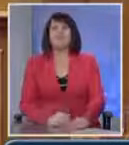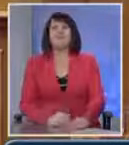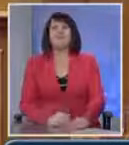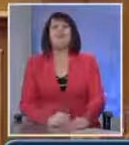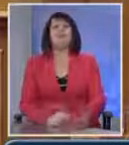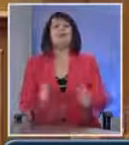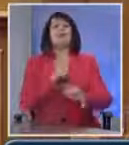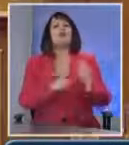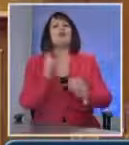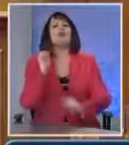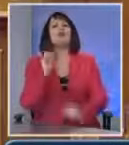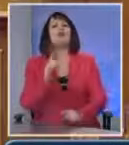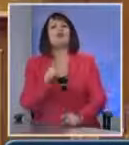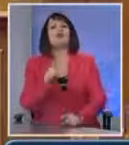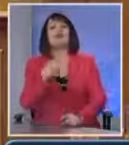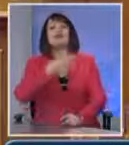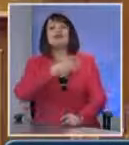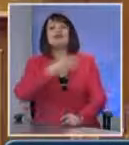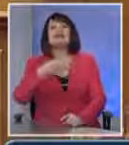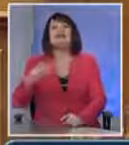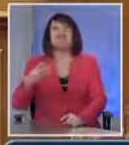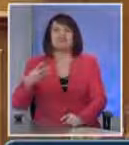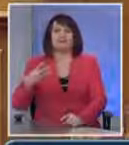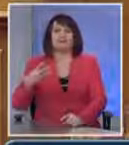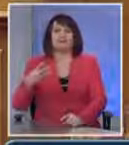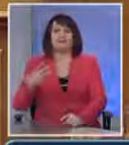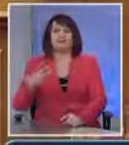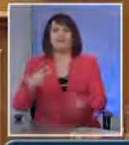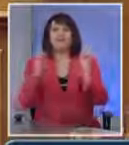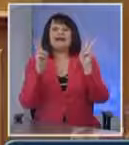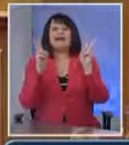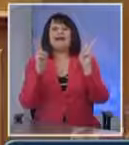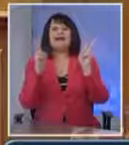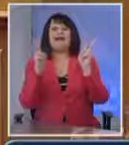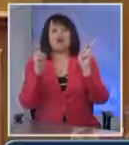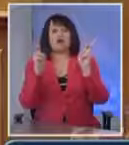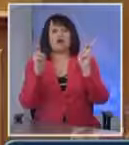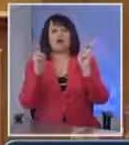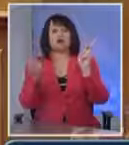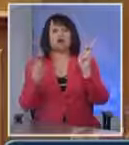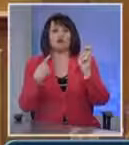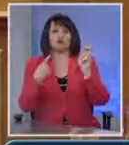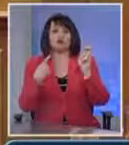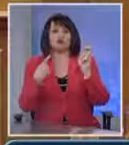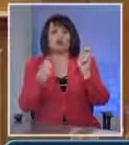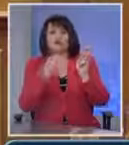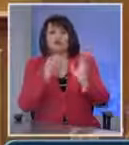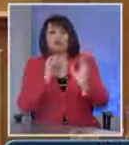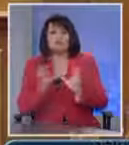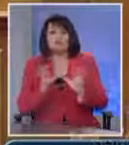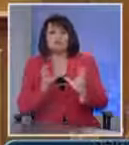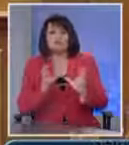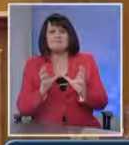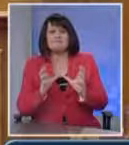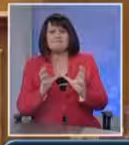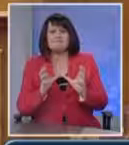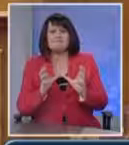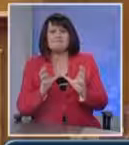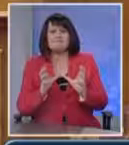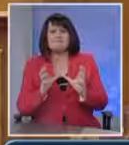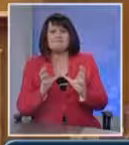Αποστολέας ήταν ο ΣΥΡΙΖΑ. Ο τίτλος ήταν αμήχανος, σημείωμα